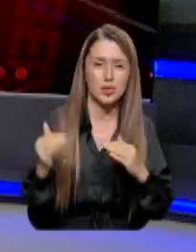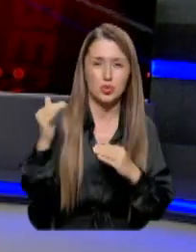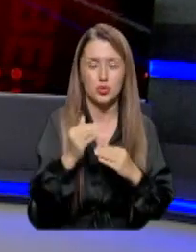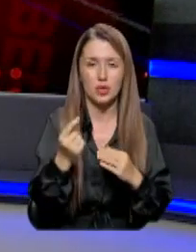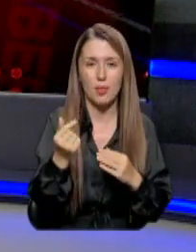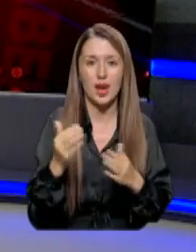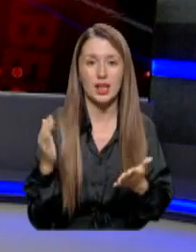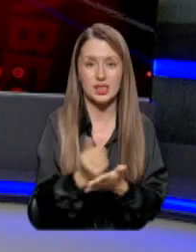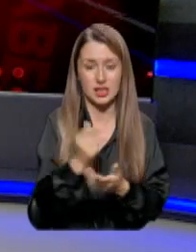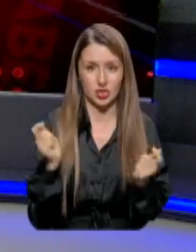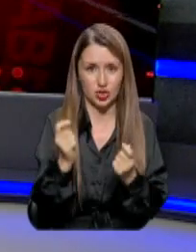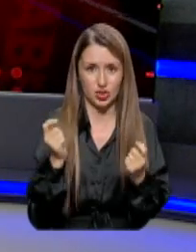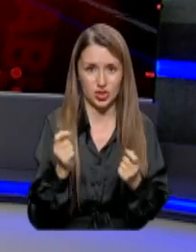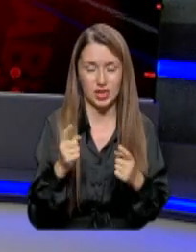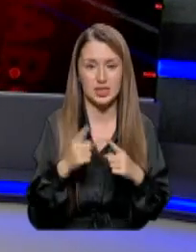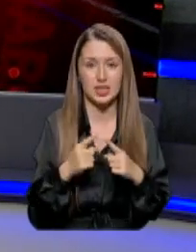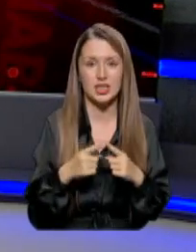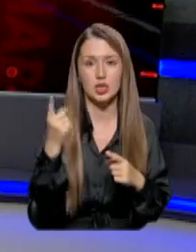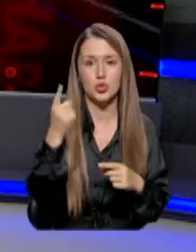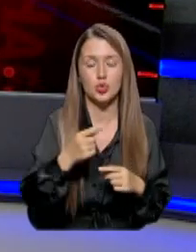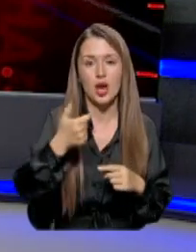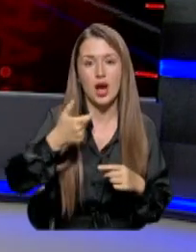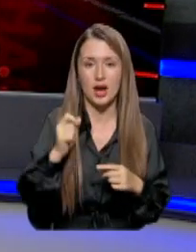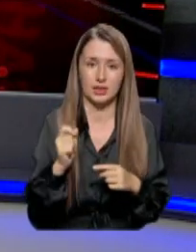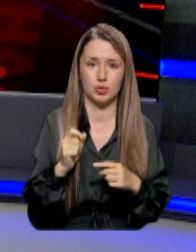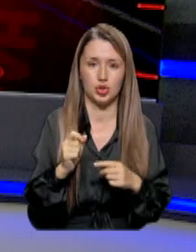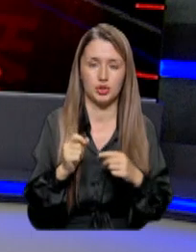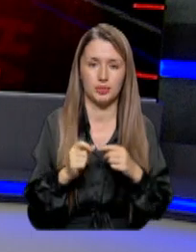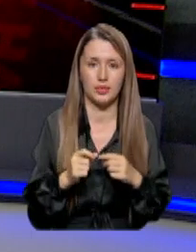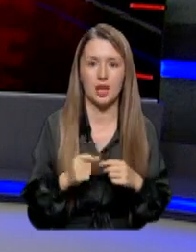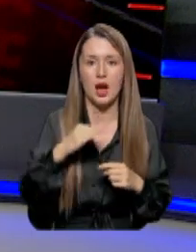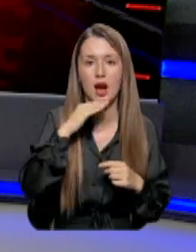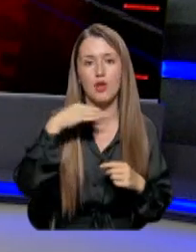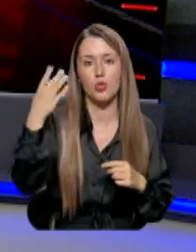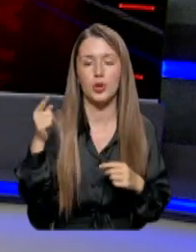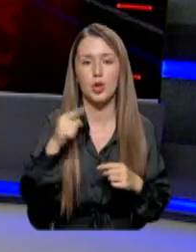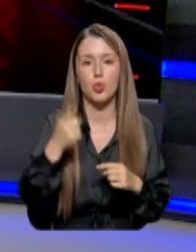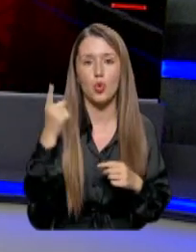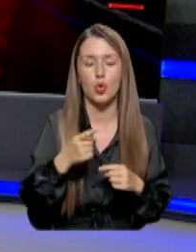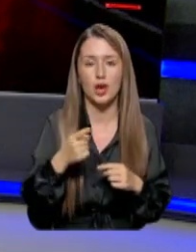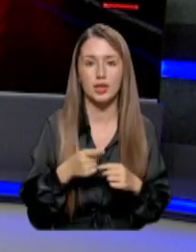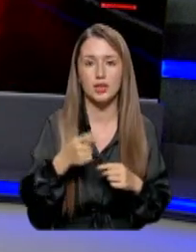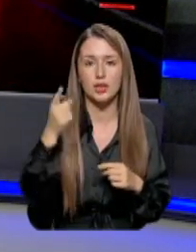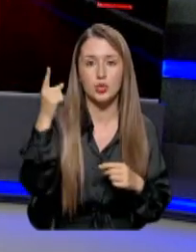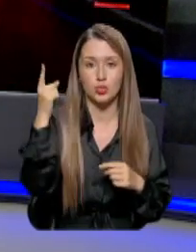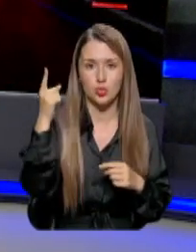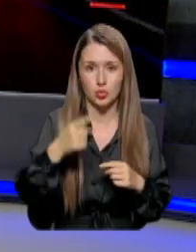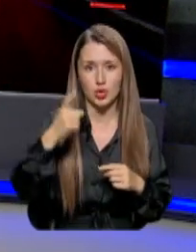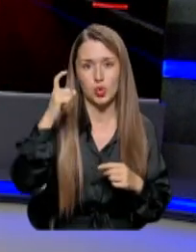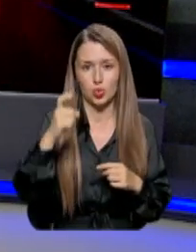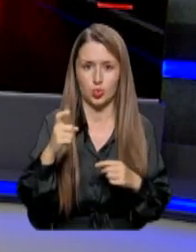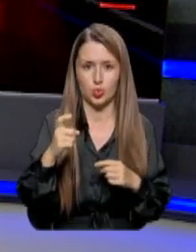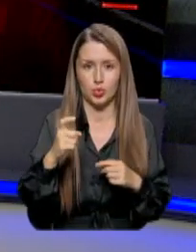üstünde para kazanan çalışan sayısı %60 civarında. Avrupa'da bu oran sadece